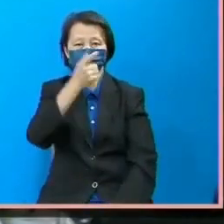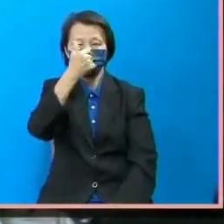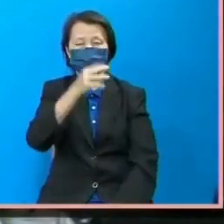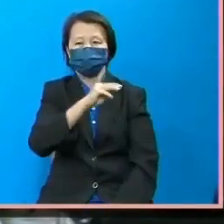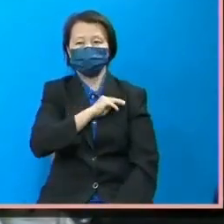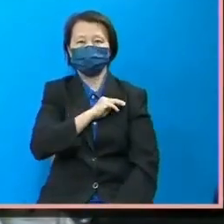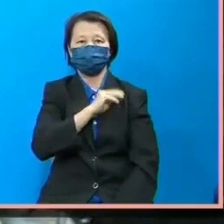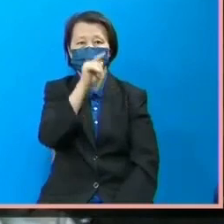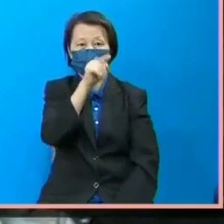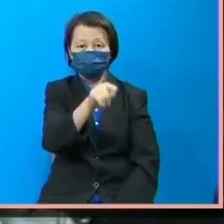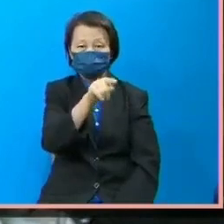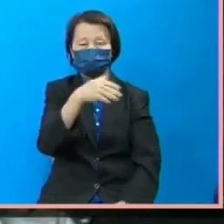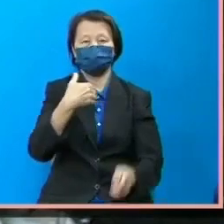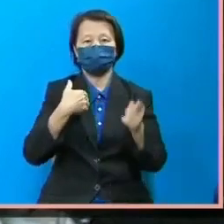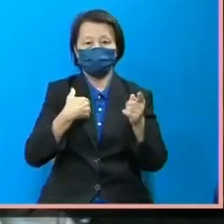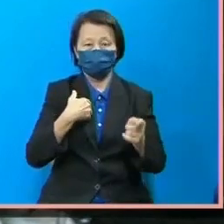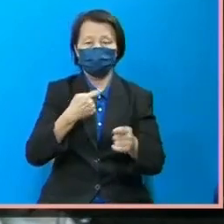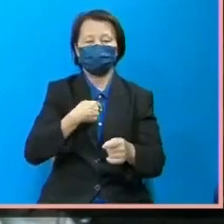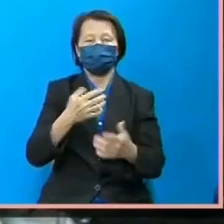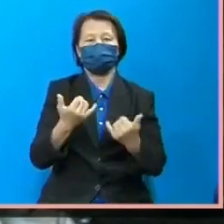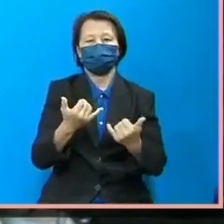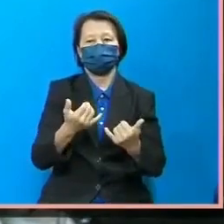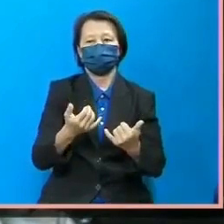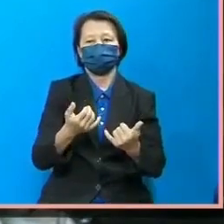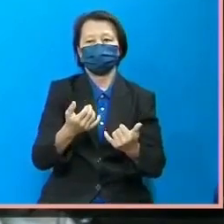menteri berkenaan yang ada, saya pun